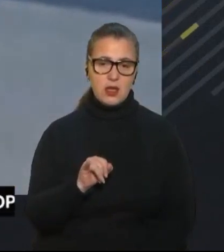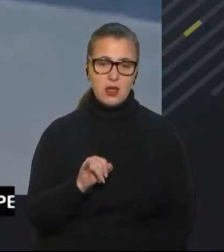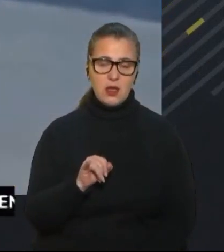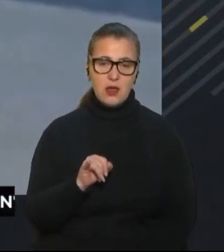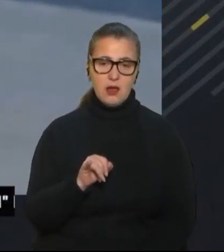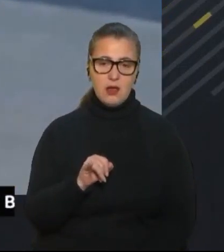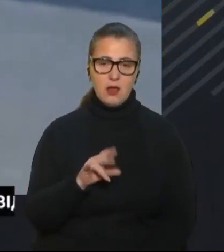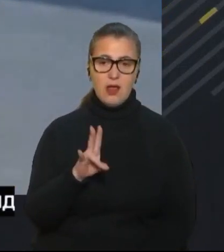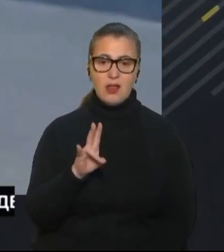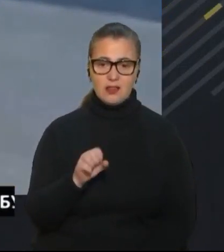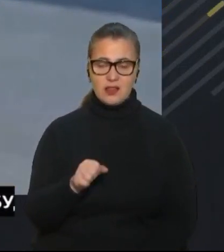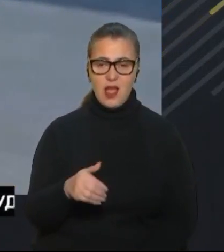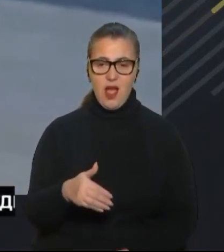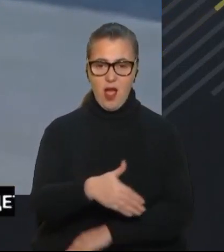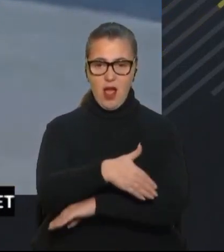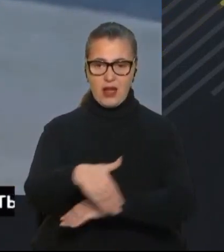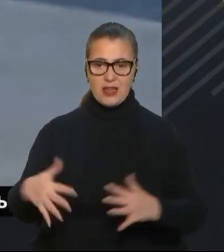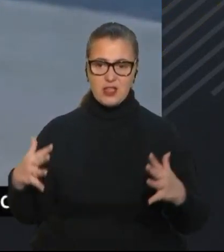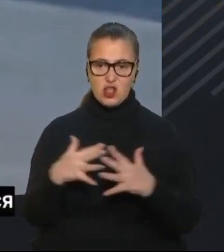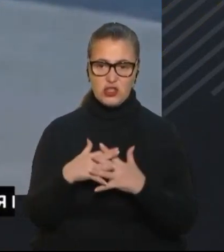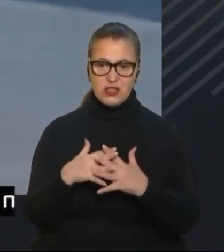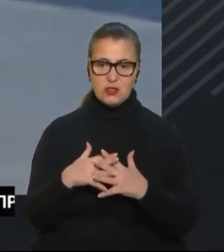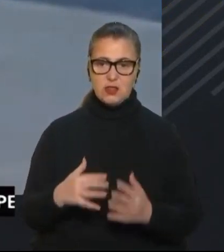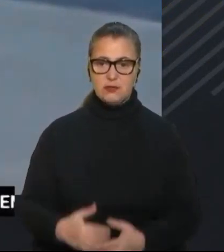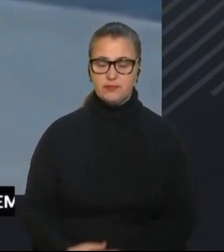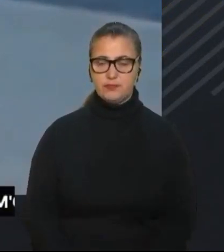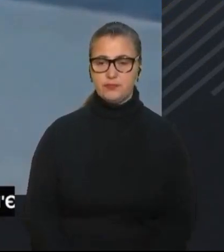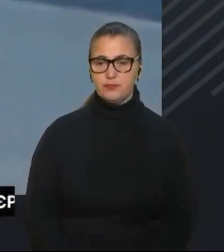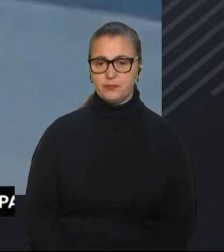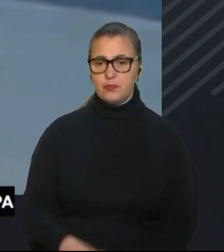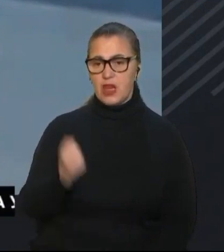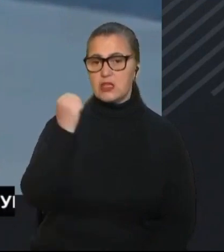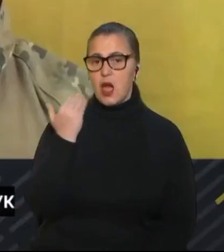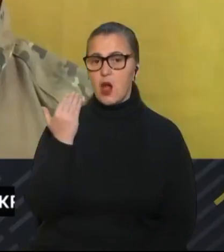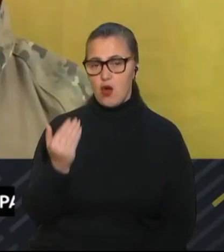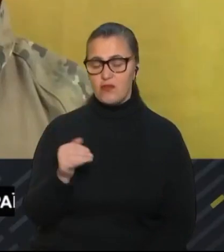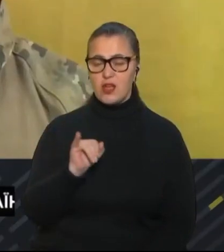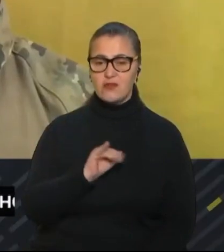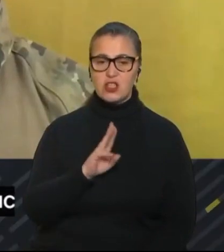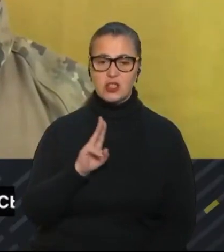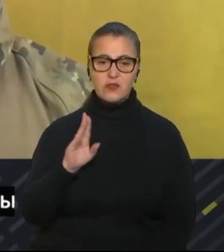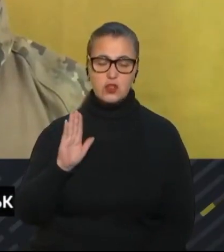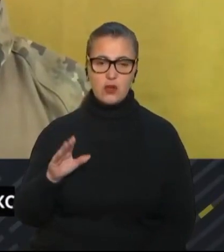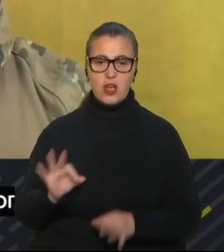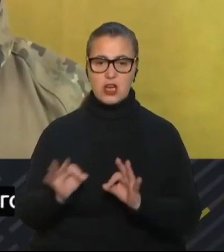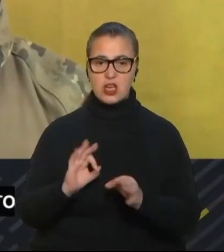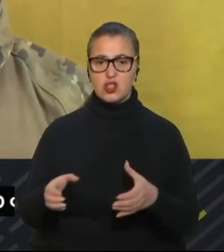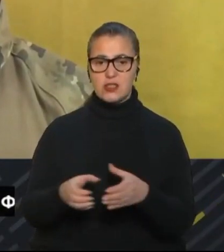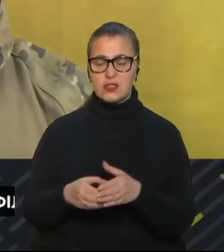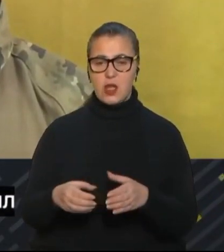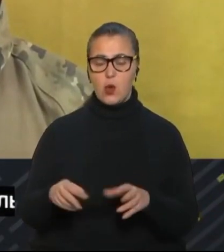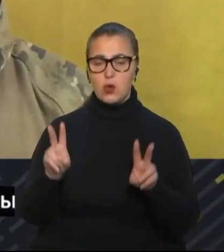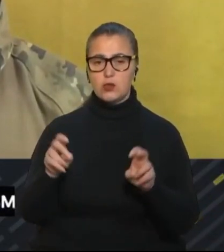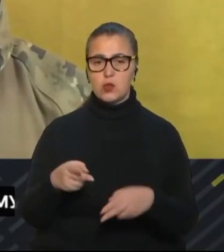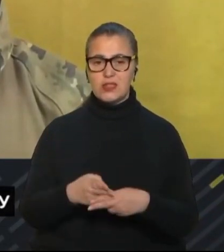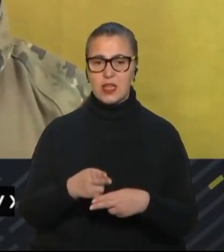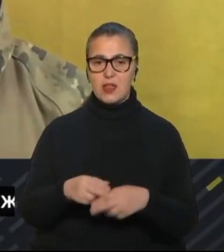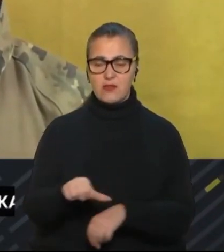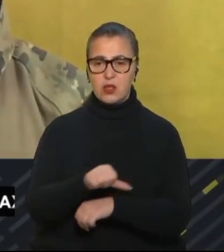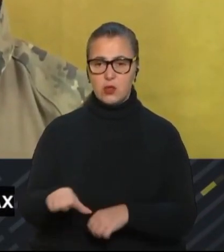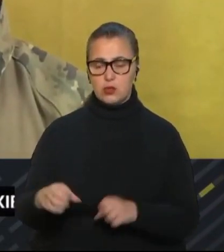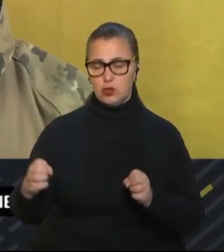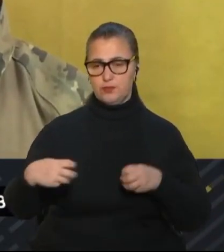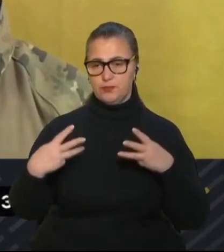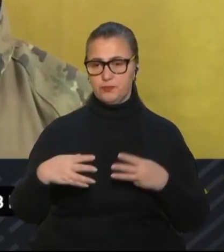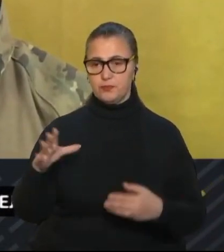безпосередньо на лінії зіткнення. Пане Іване, дякуємо вам. Іван Шевцов, це речник загону «Сталевий кордон», був разом із нами на